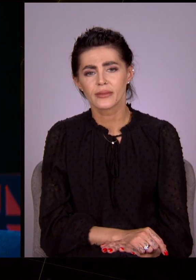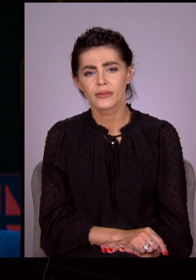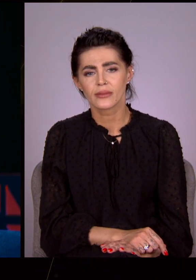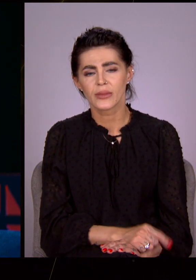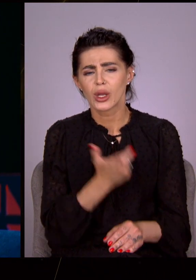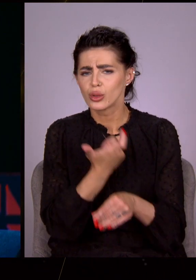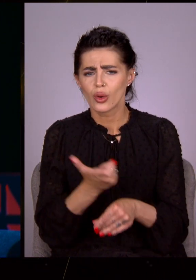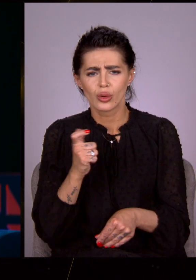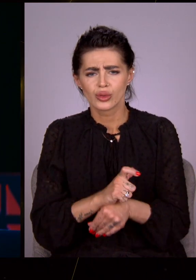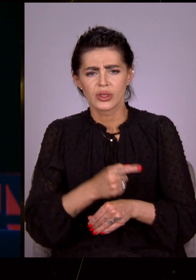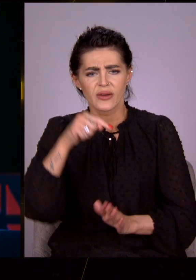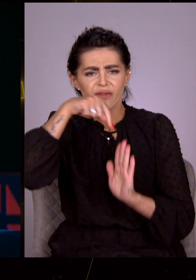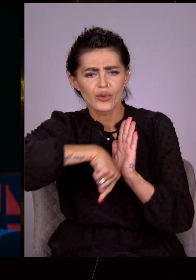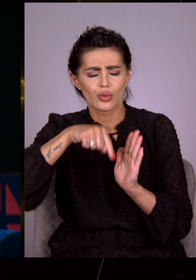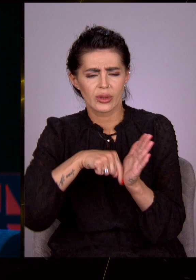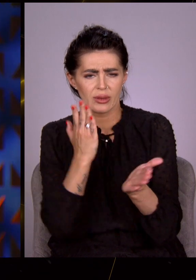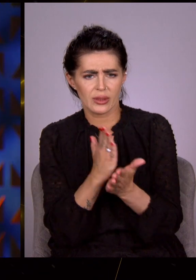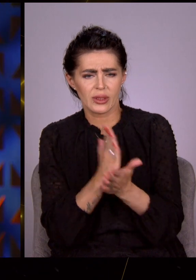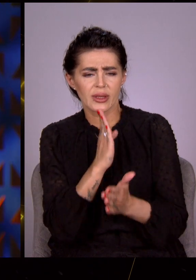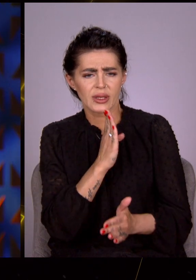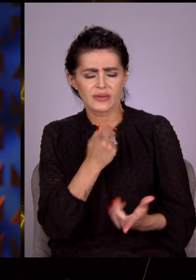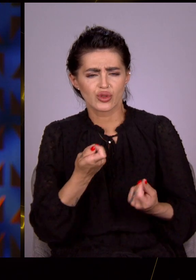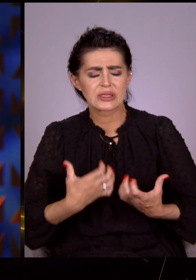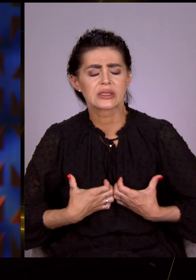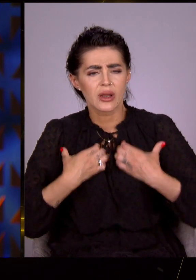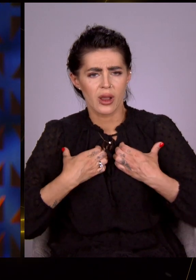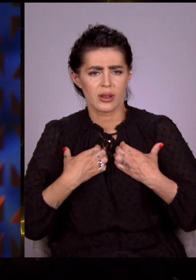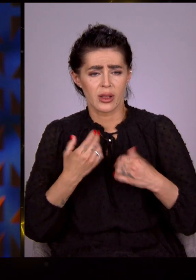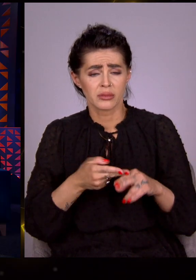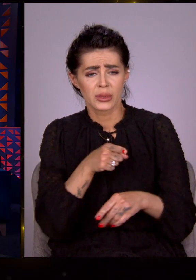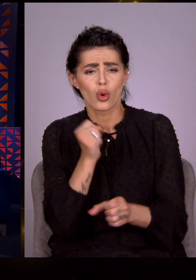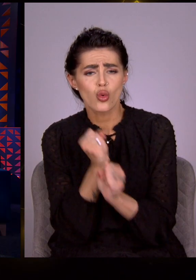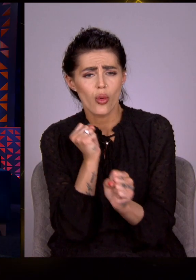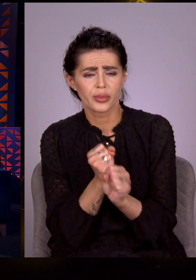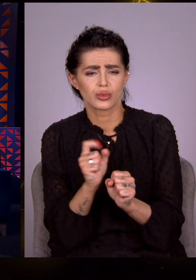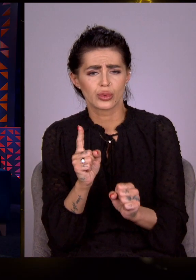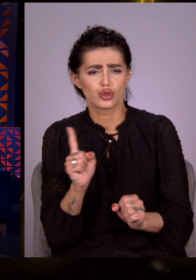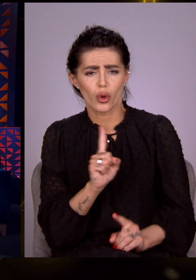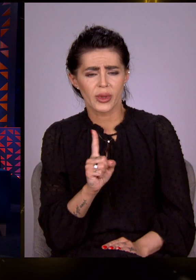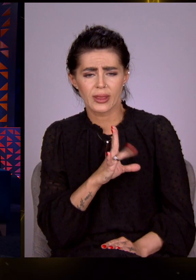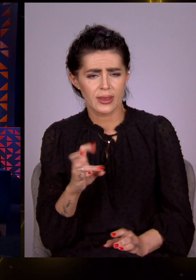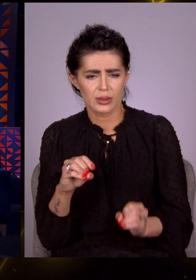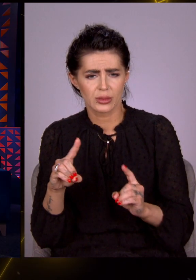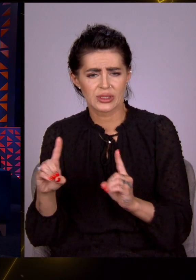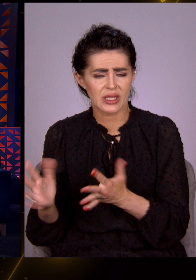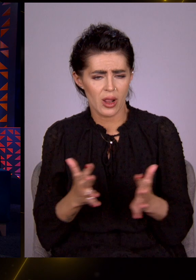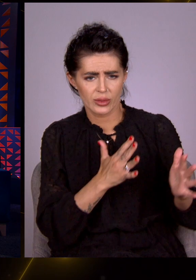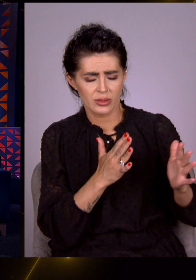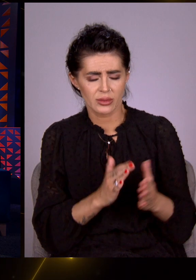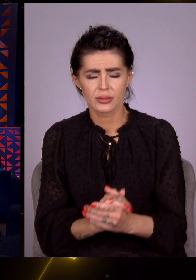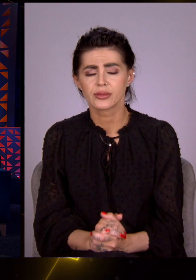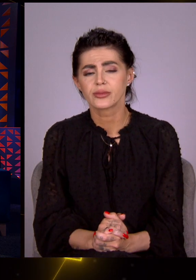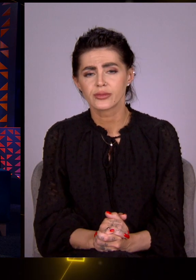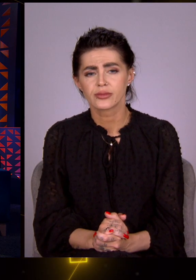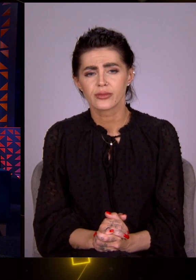Дуже страшний страх в неї, і вона робить все, аби цього не сталося. Я знаю, що війна напряму,